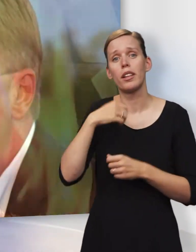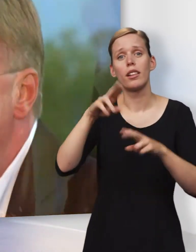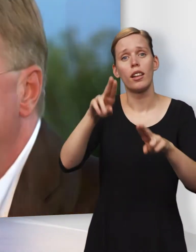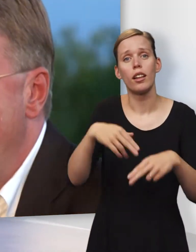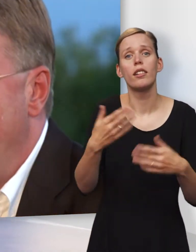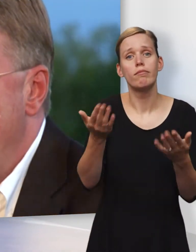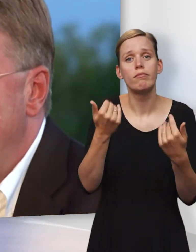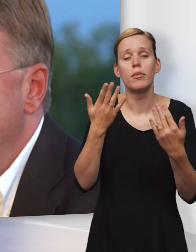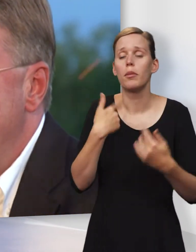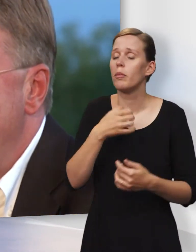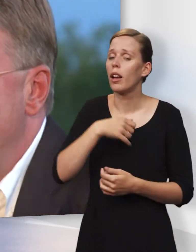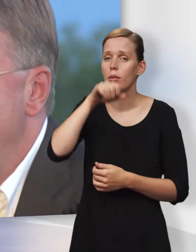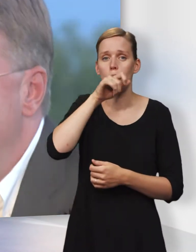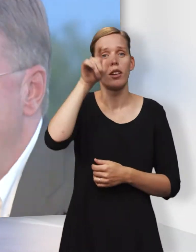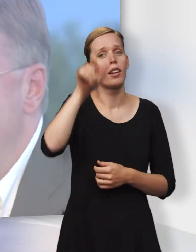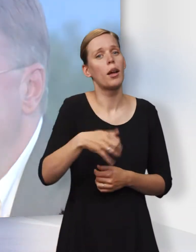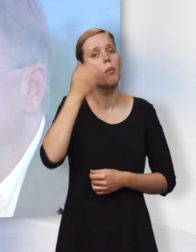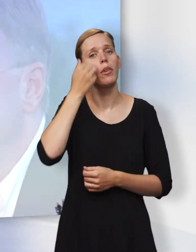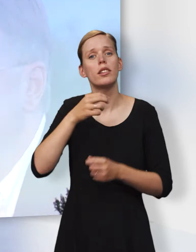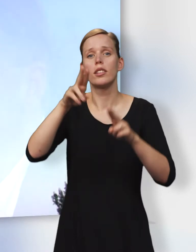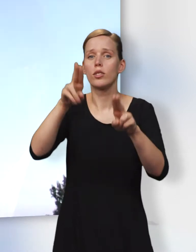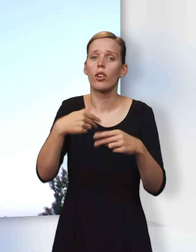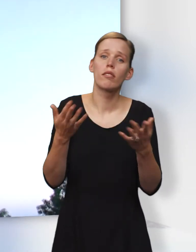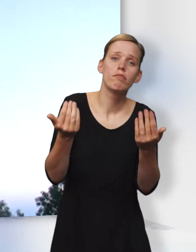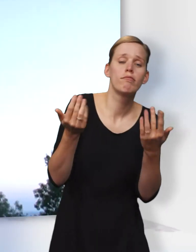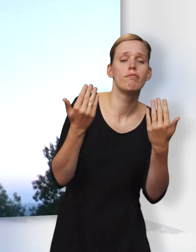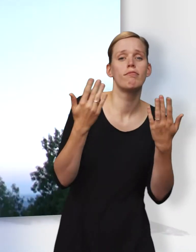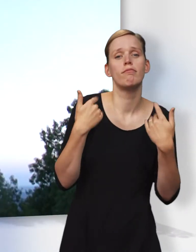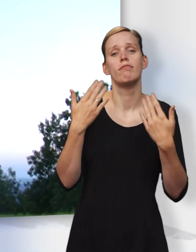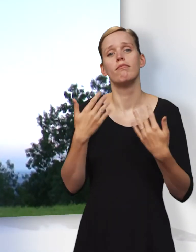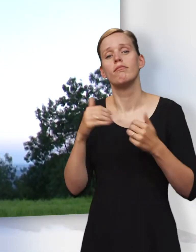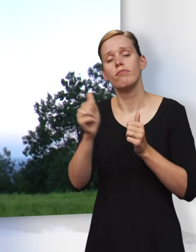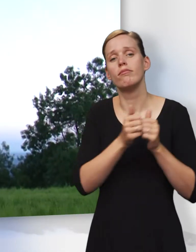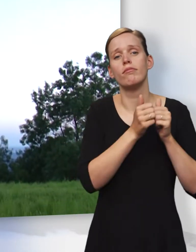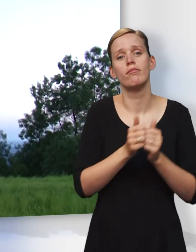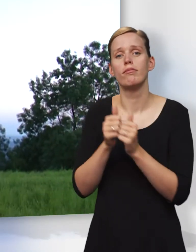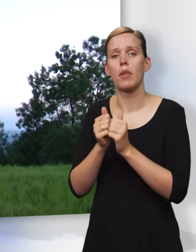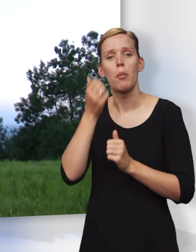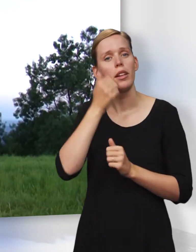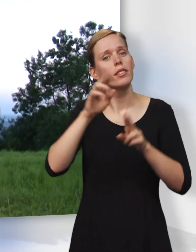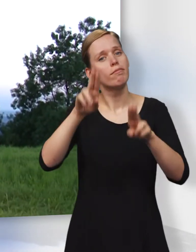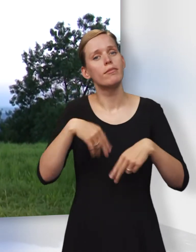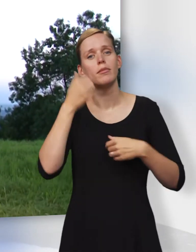Bring back, oh bring back my body to me.